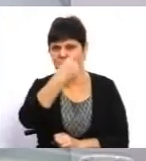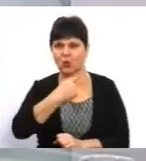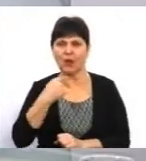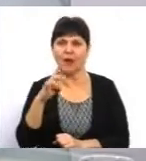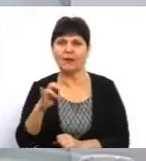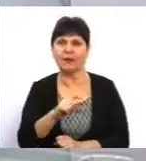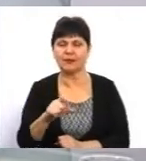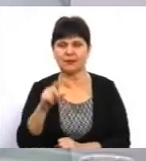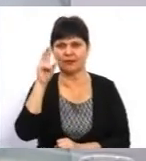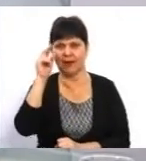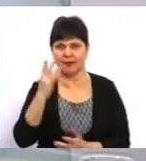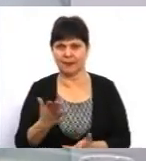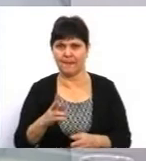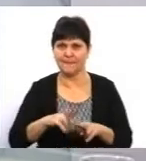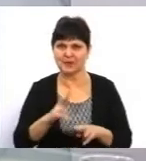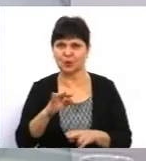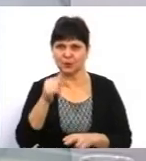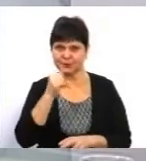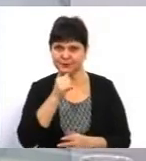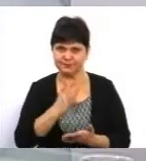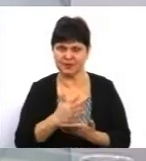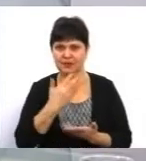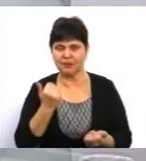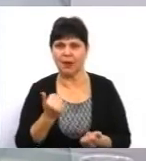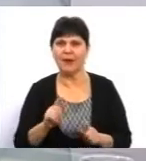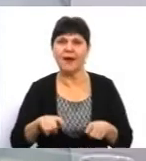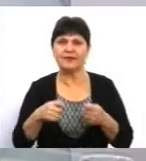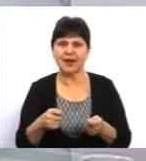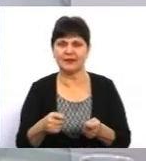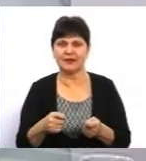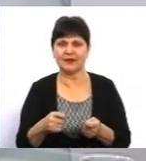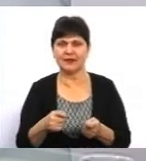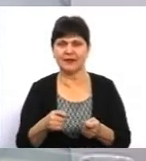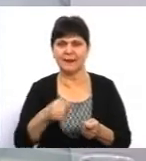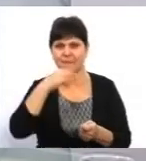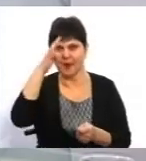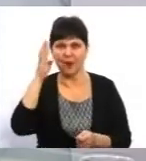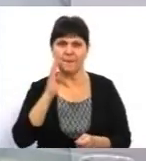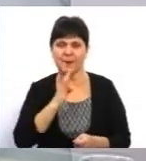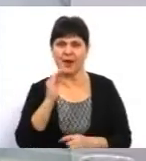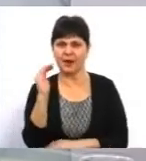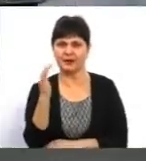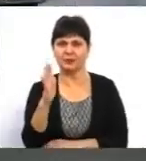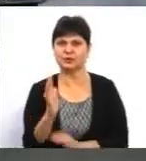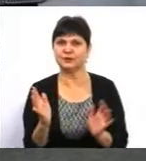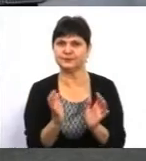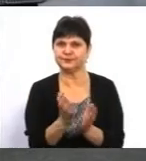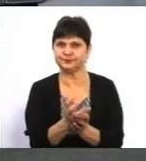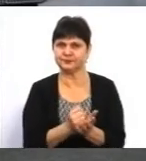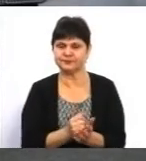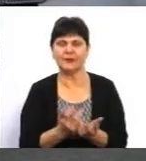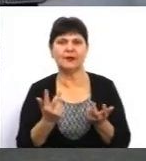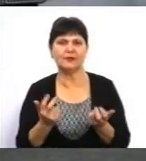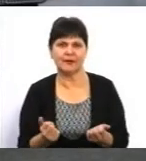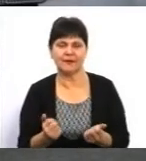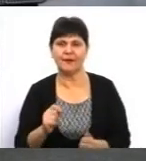цей додаток, власне, те, що надані персональні дані батьків, дитини будуть збережені? Так, перш